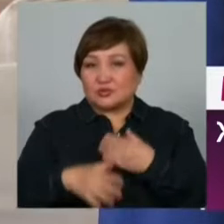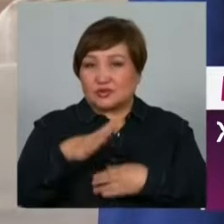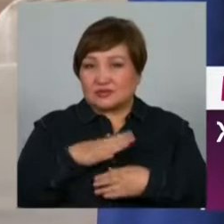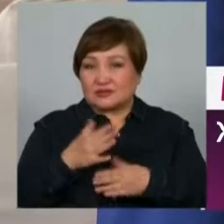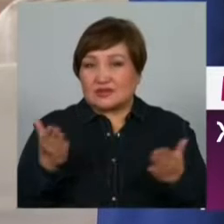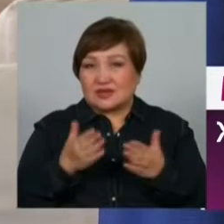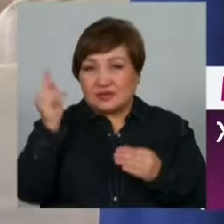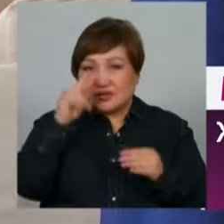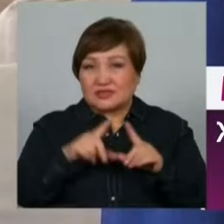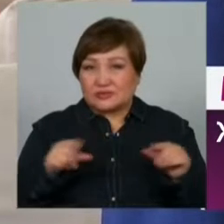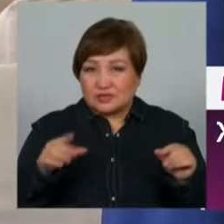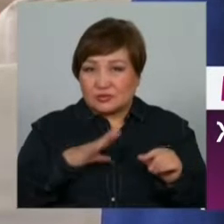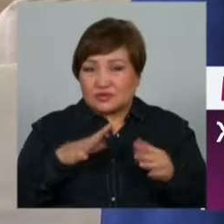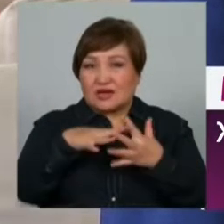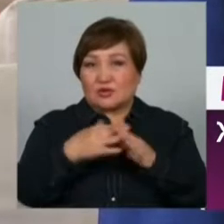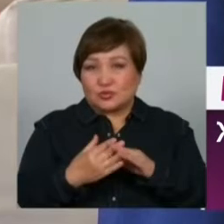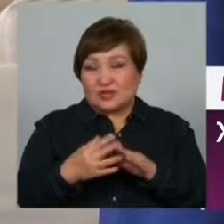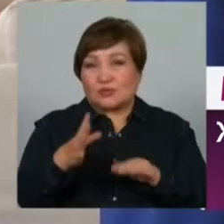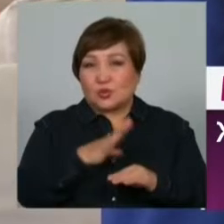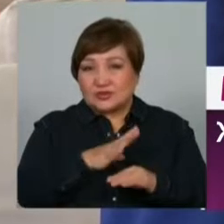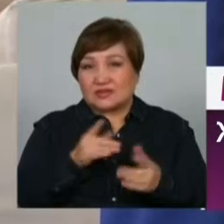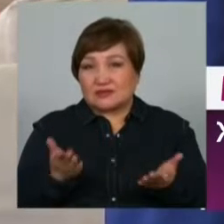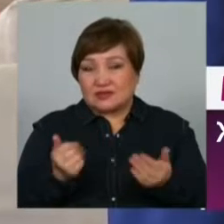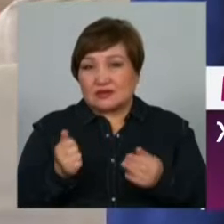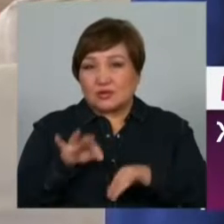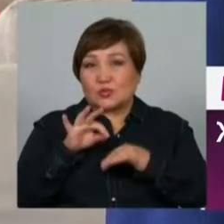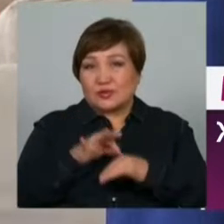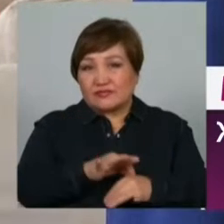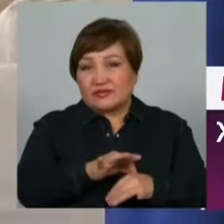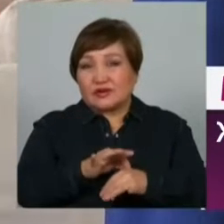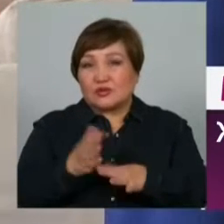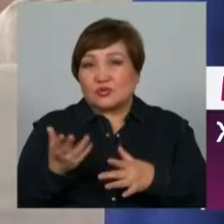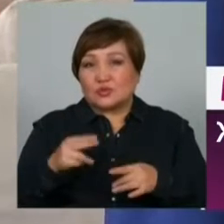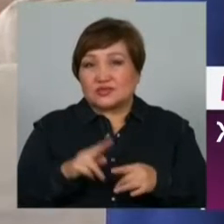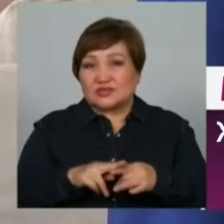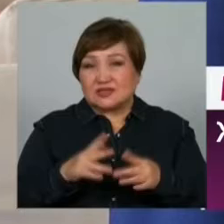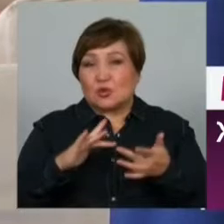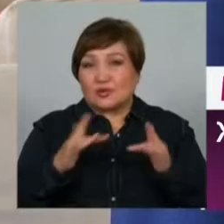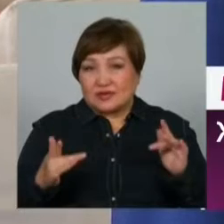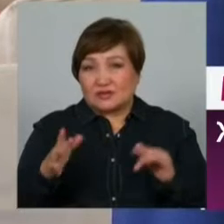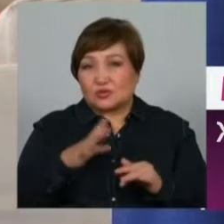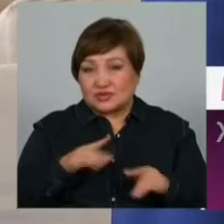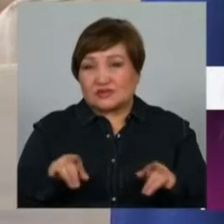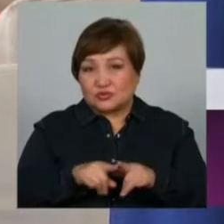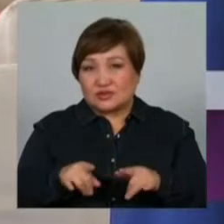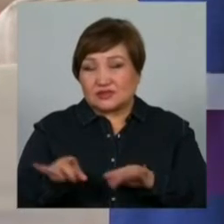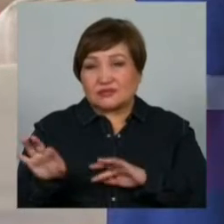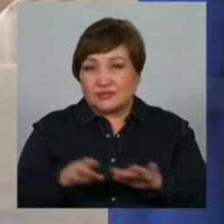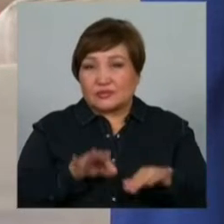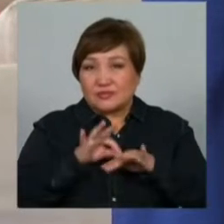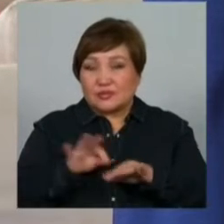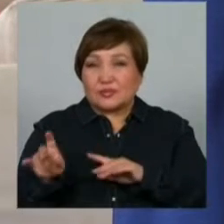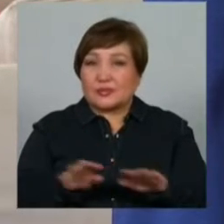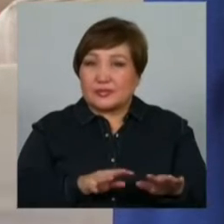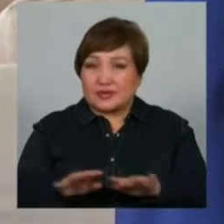болсын, ауылдарда болсын, өткізіп атқан, осы қазіргі онлайн болса да өтіп жасап жатыр. Оны үлкен